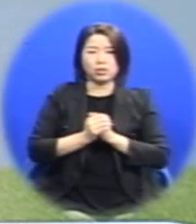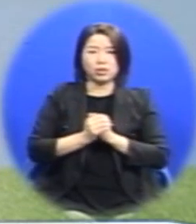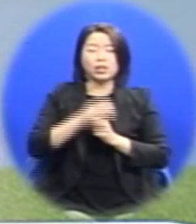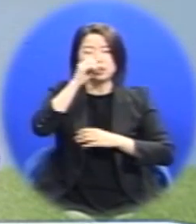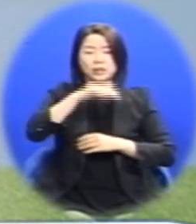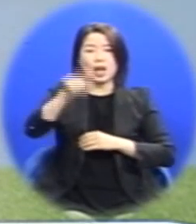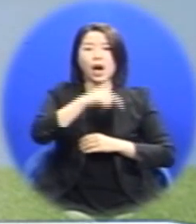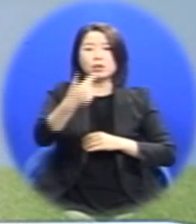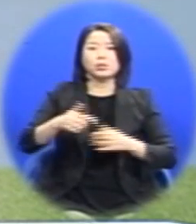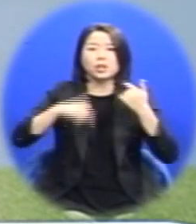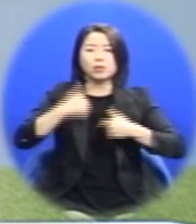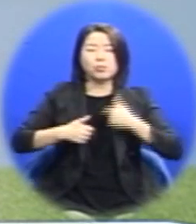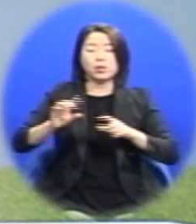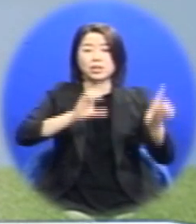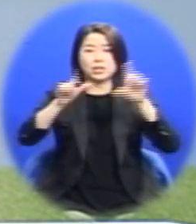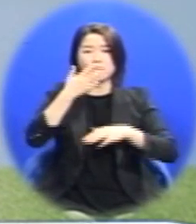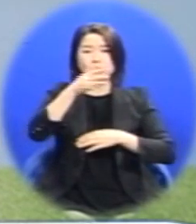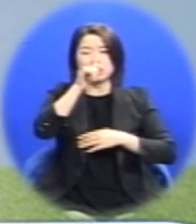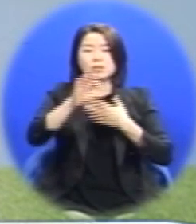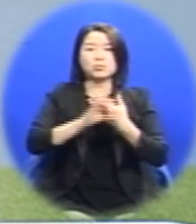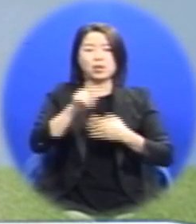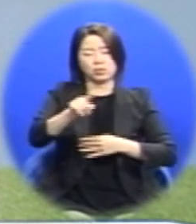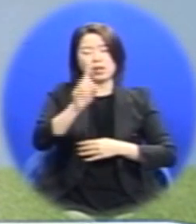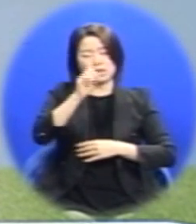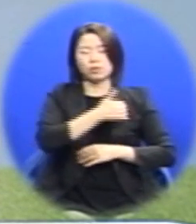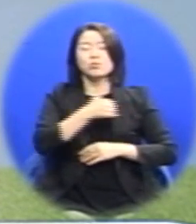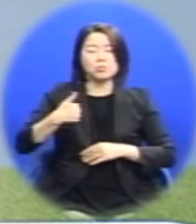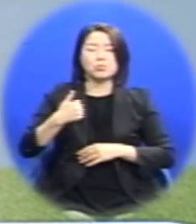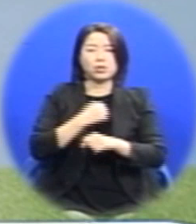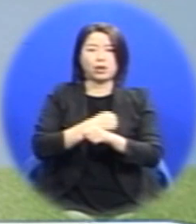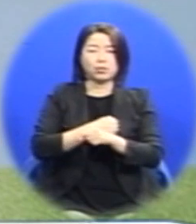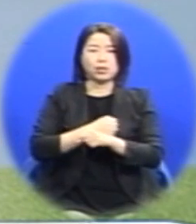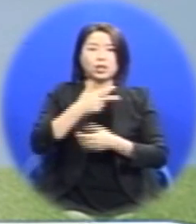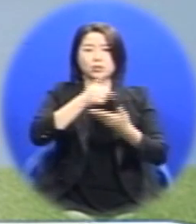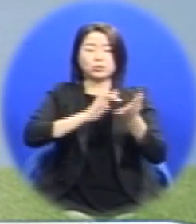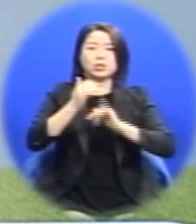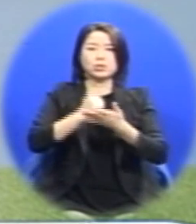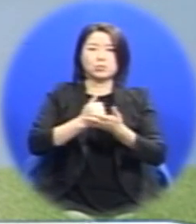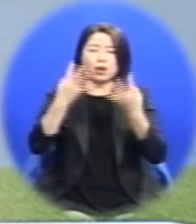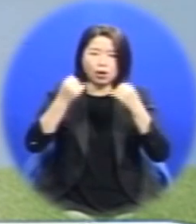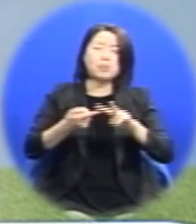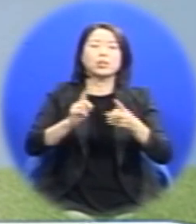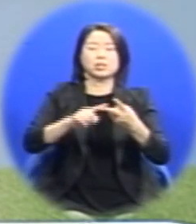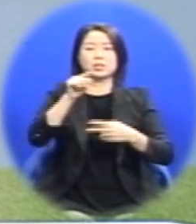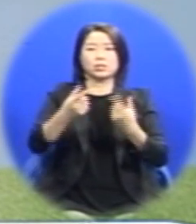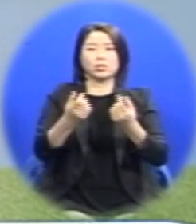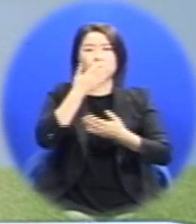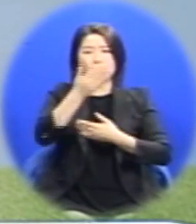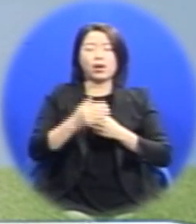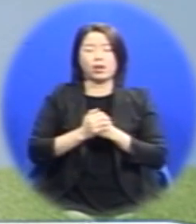그냥 하루를 기쁨으로 살 수 있으면 그것은 충분해요. 주 예수님은 얼마든지 그렇게 하실 수